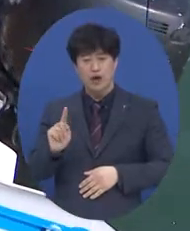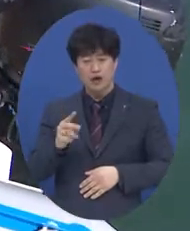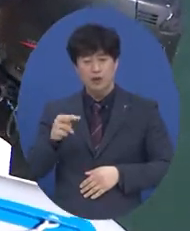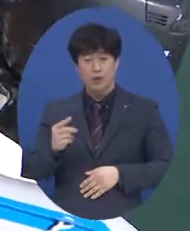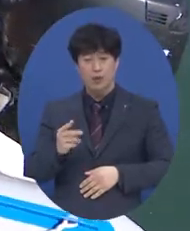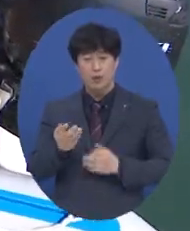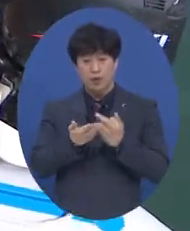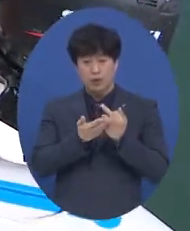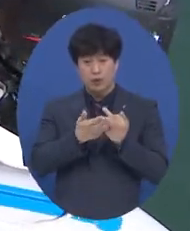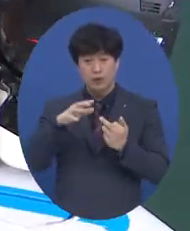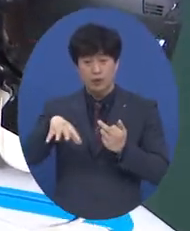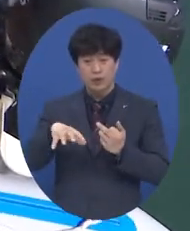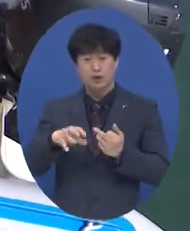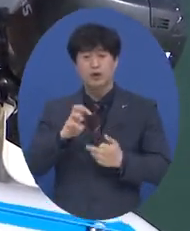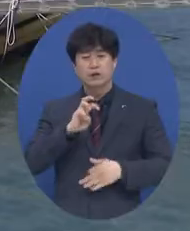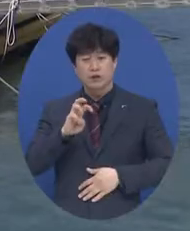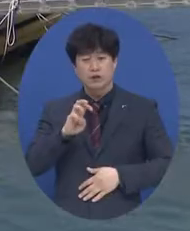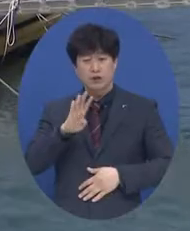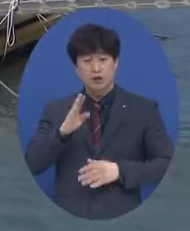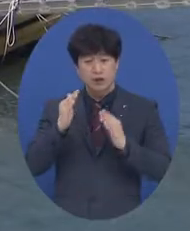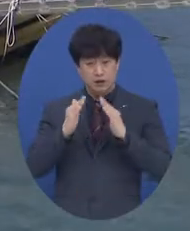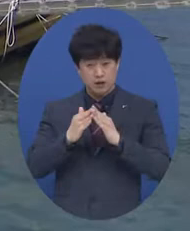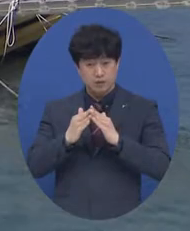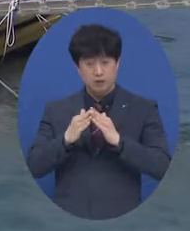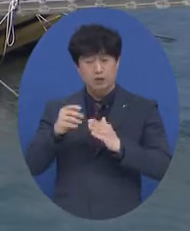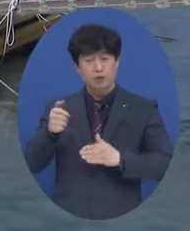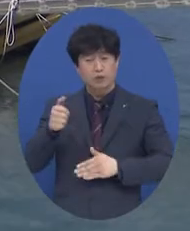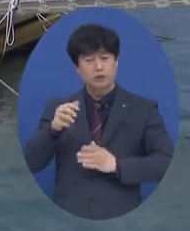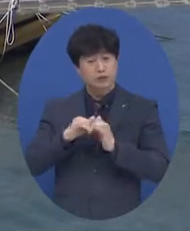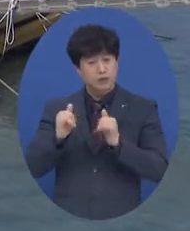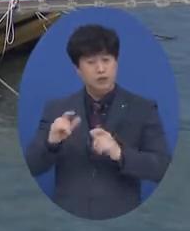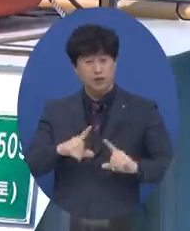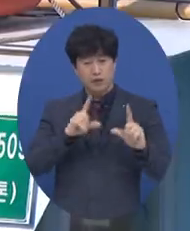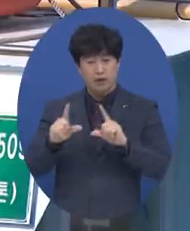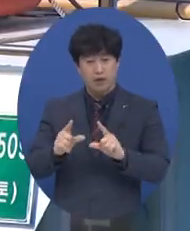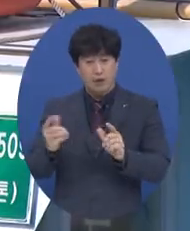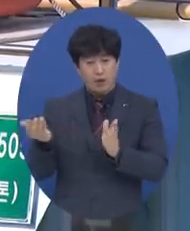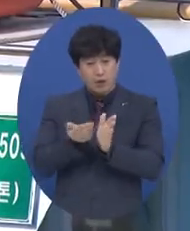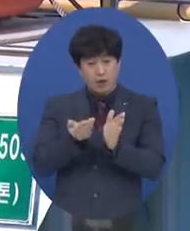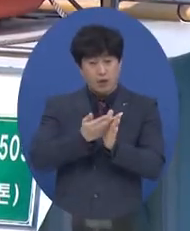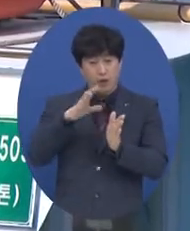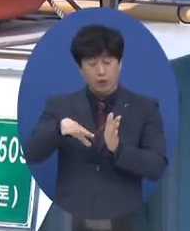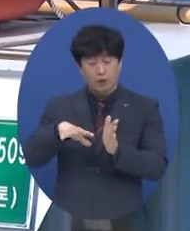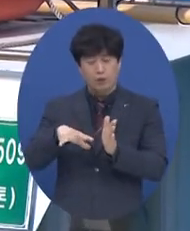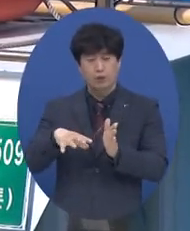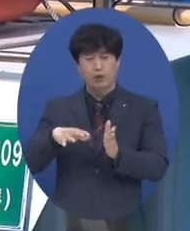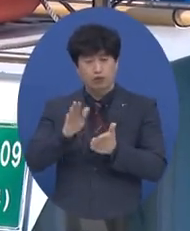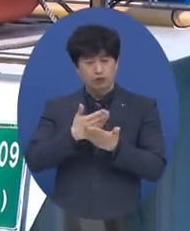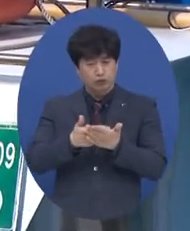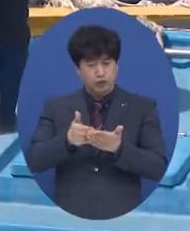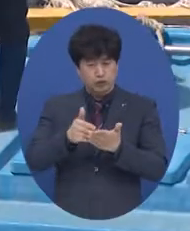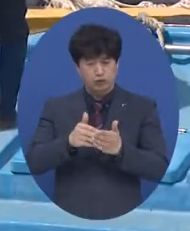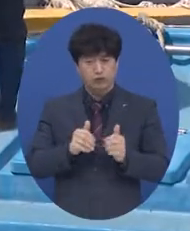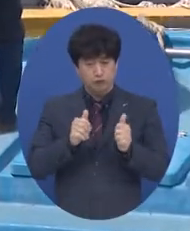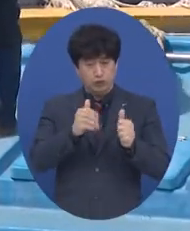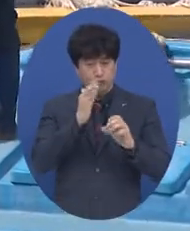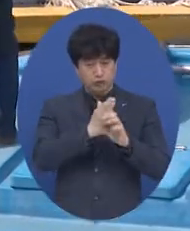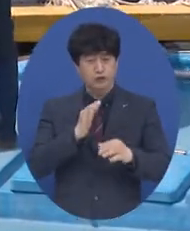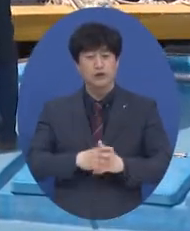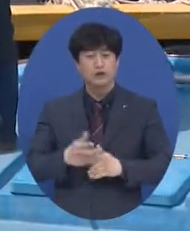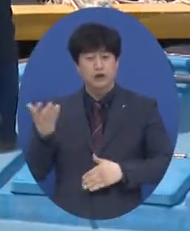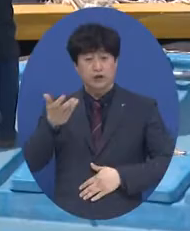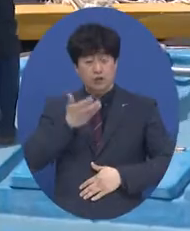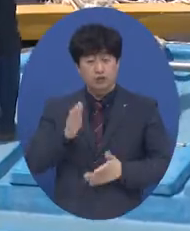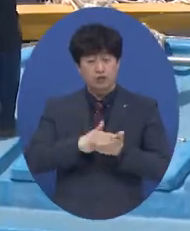주민 54명이 터를 잡고 삽니다. 선착장엔 정박돼 있는 배를 점검하는 손길이 한창.